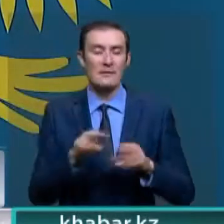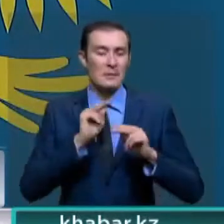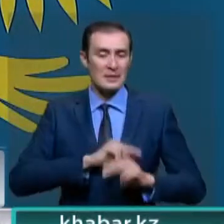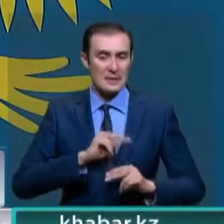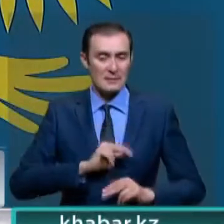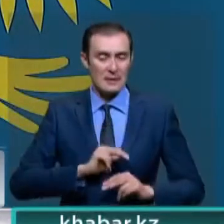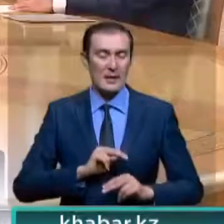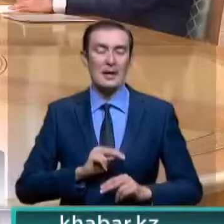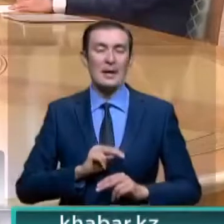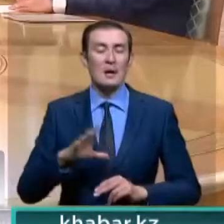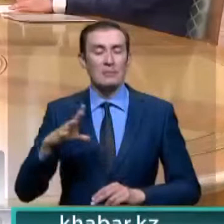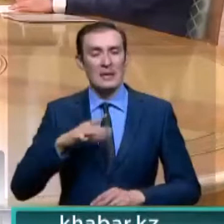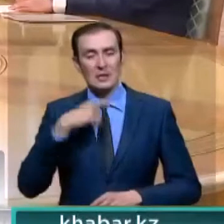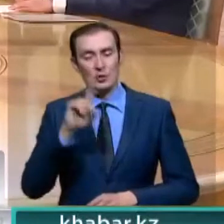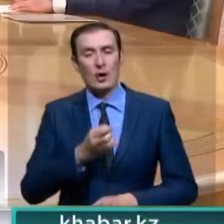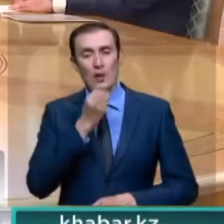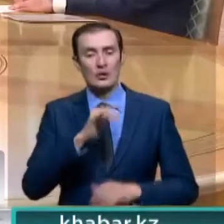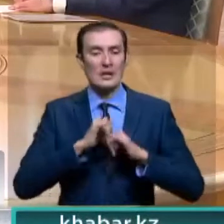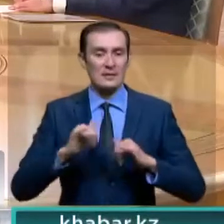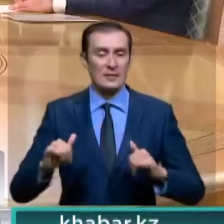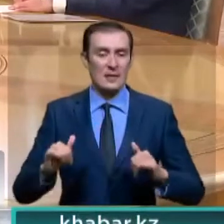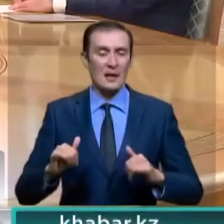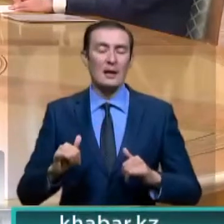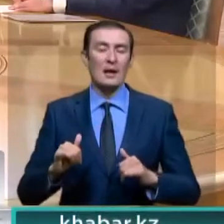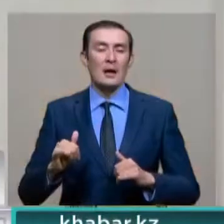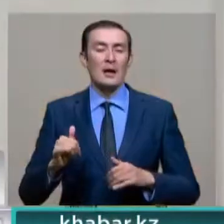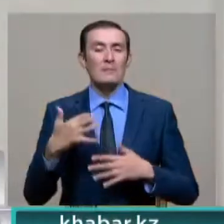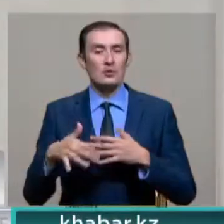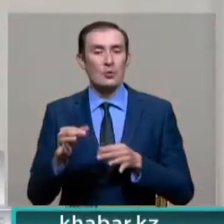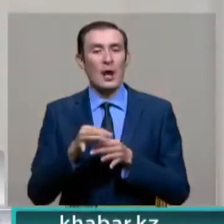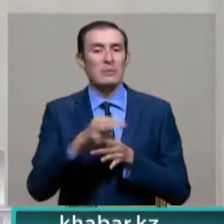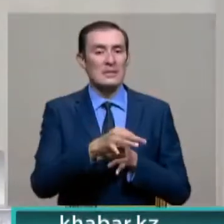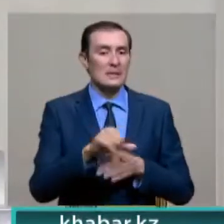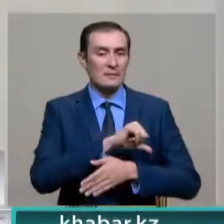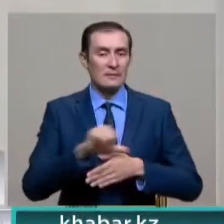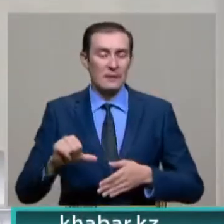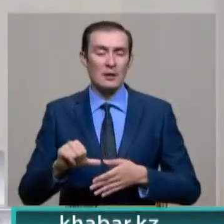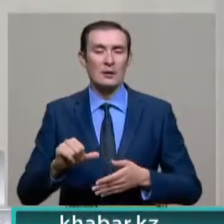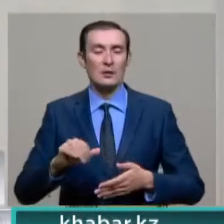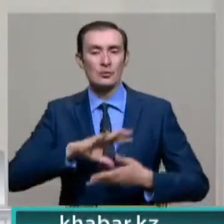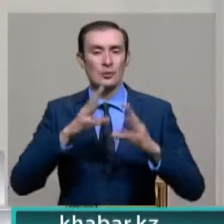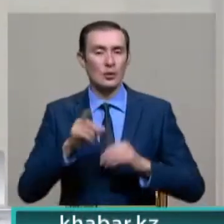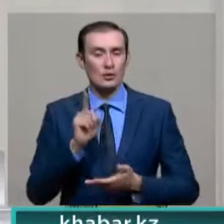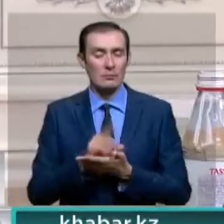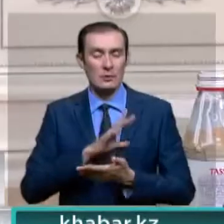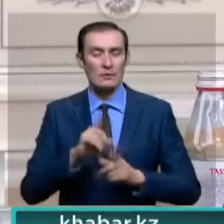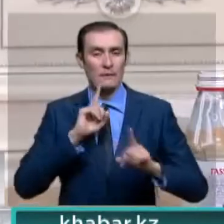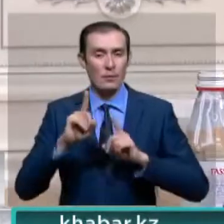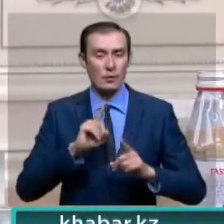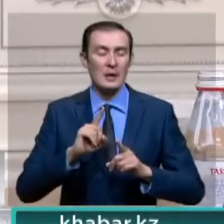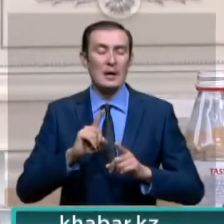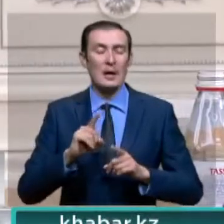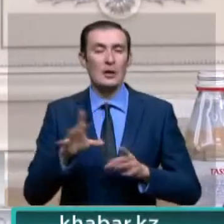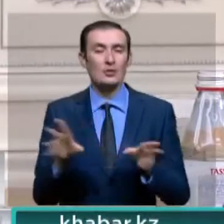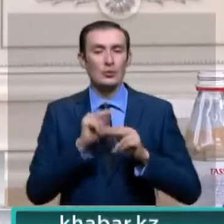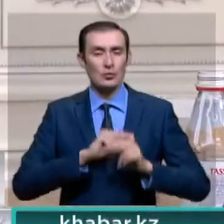взаимодействии. Собеседники отметили позитивную динамику диалога между регионами. Закрепить результат должен очередной форум